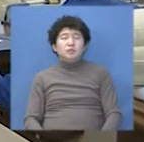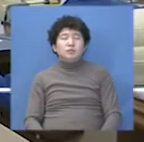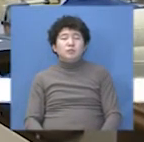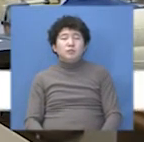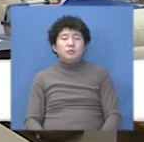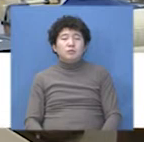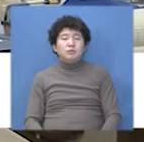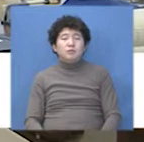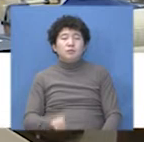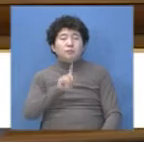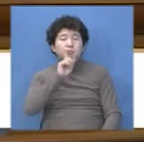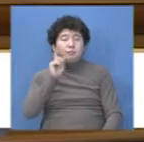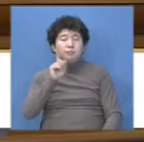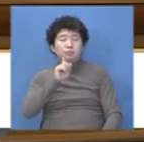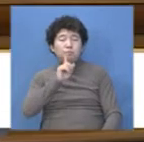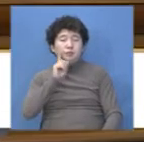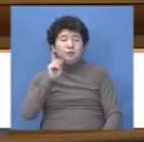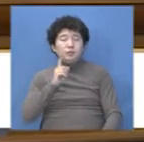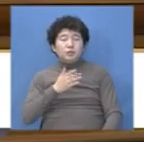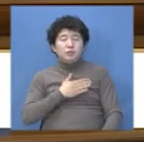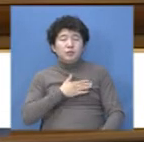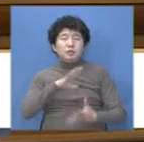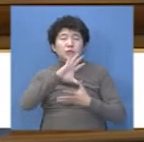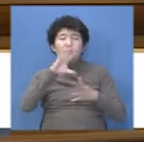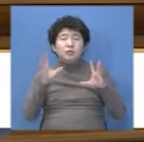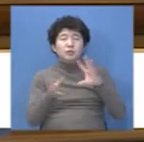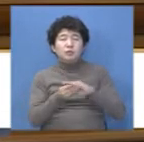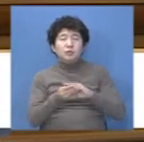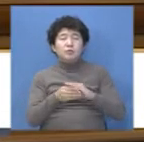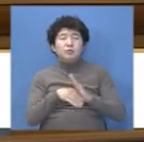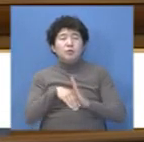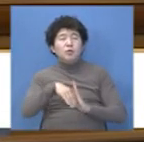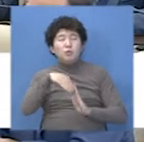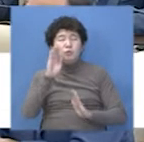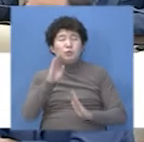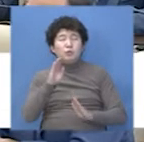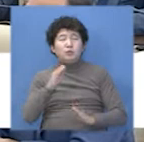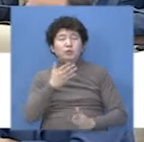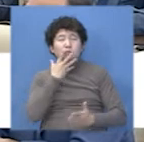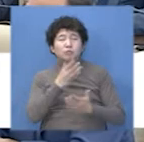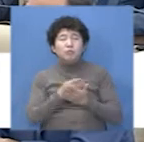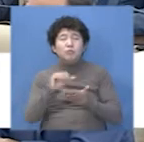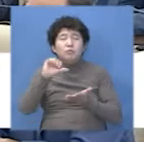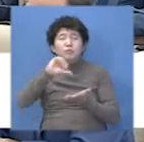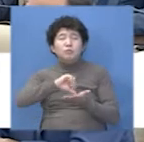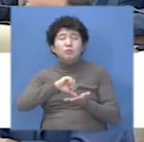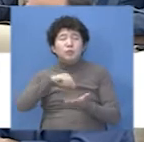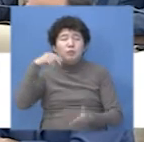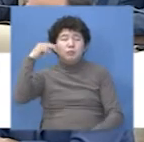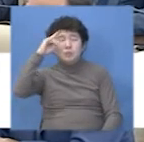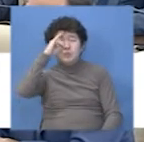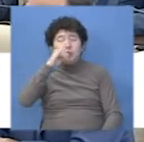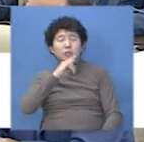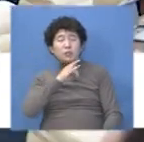С молодежью связаны надежды нашего общества на изменения к лучшему. Именно поэтому в своем выступлении президент страны отметил,